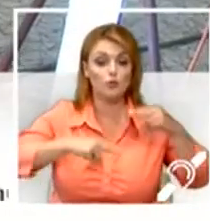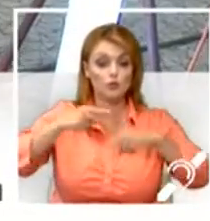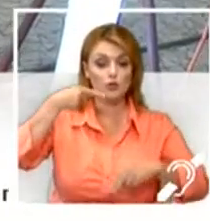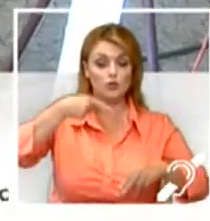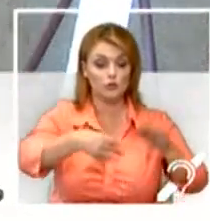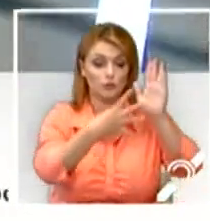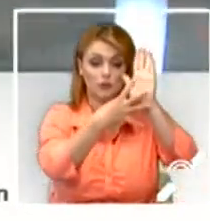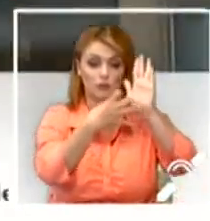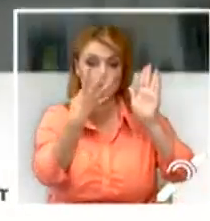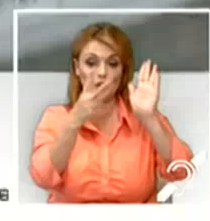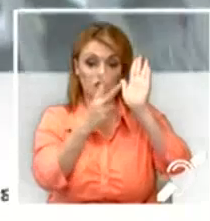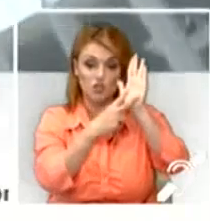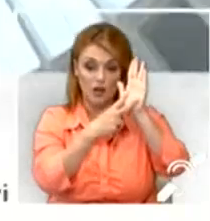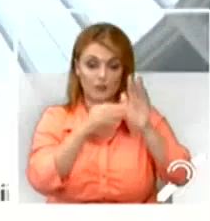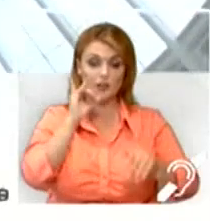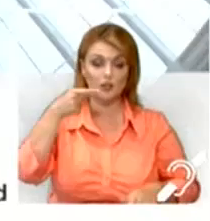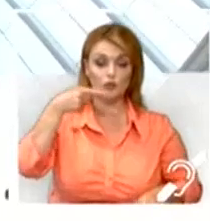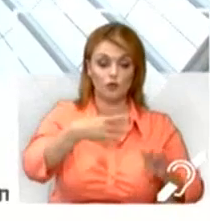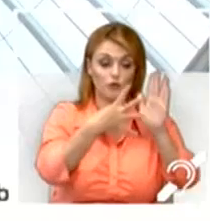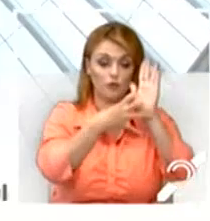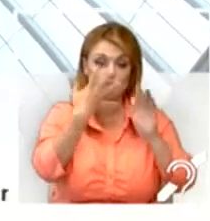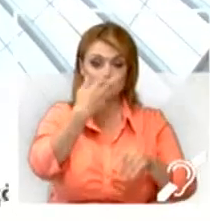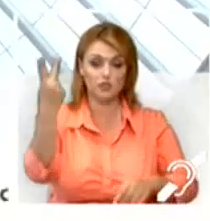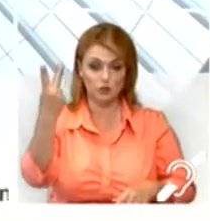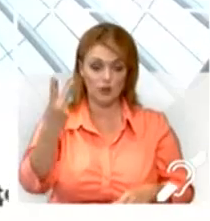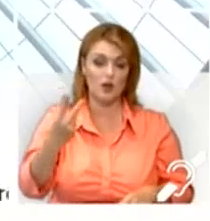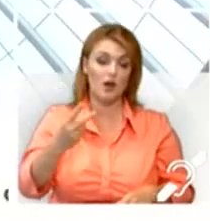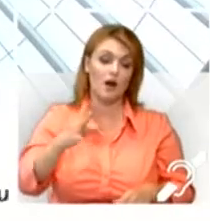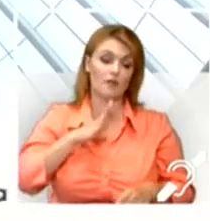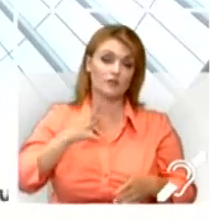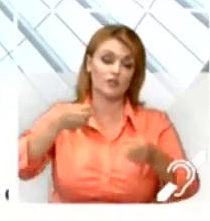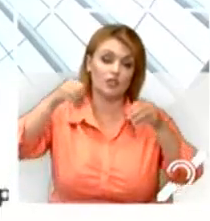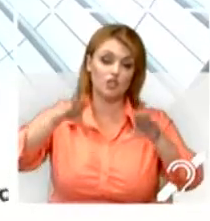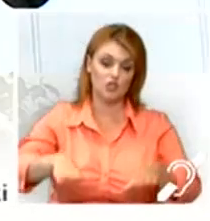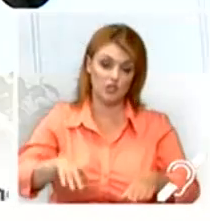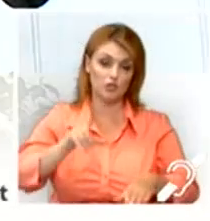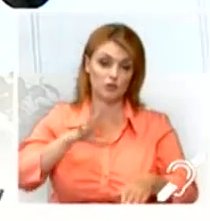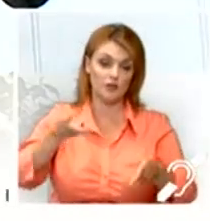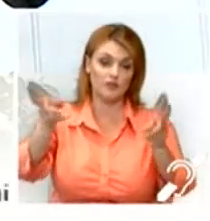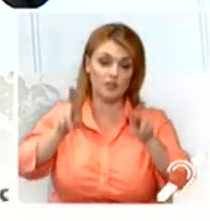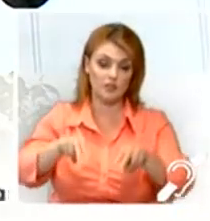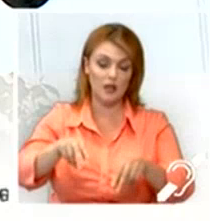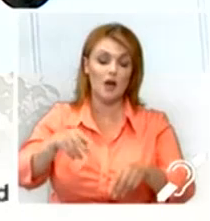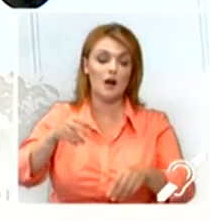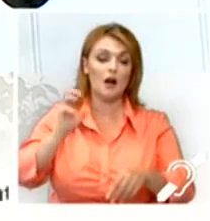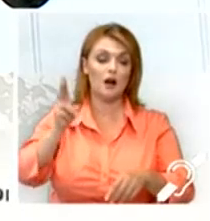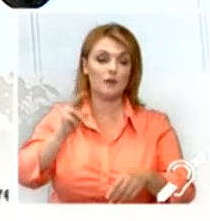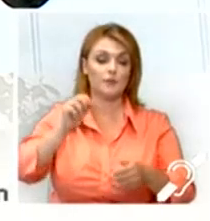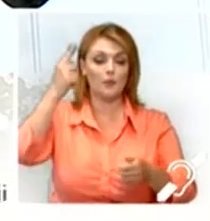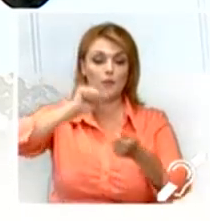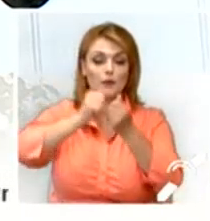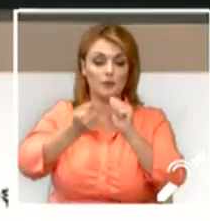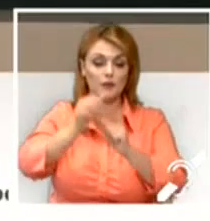între 1947 și 1952, a fost declarată monument istoric. Abia în 2019 s-a